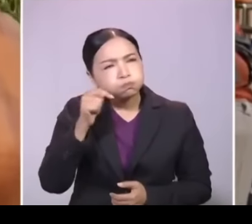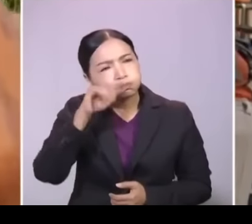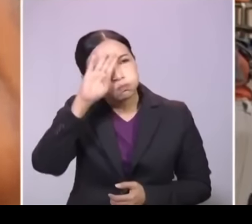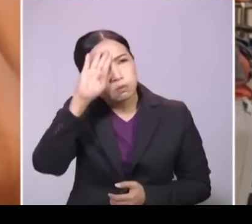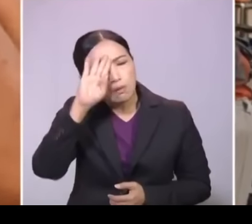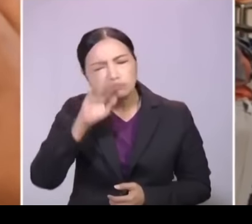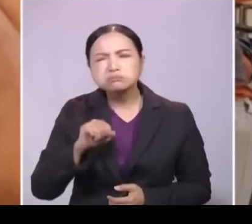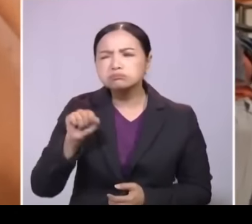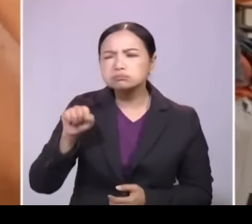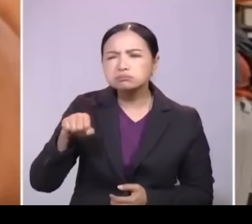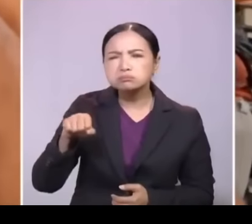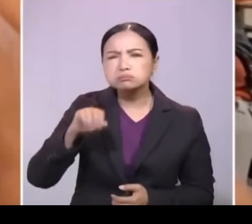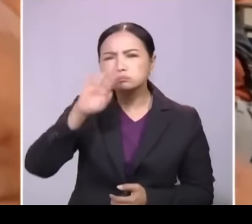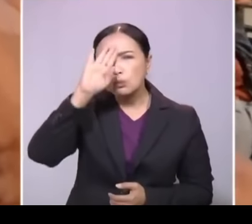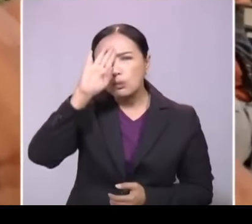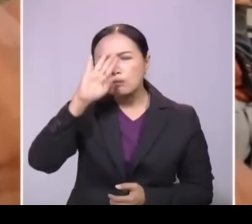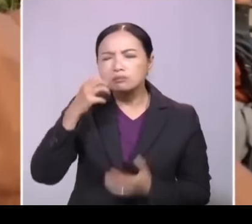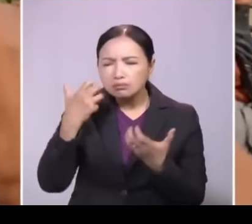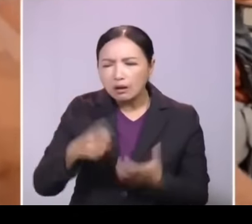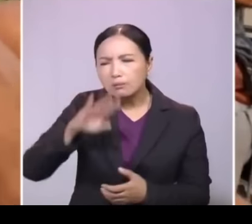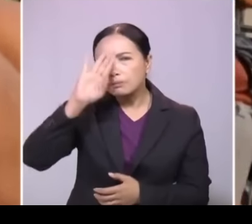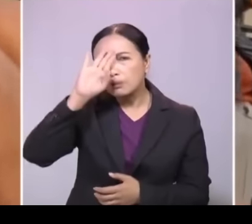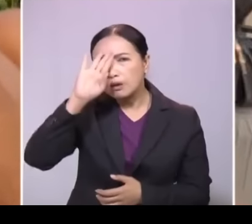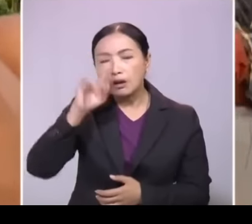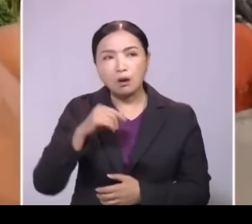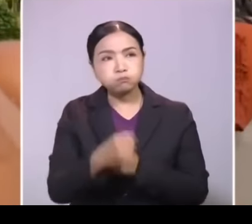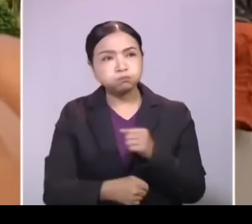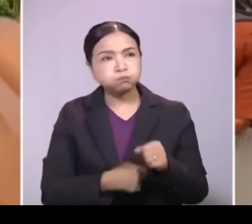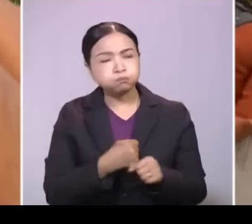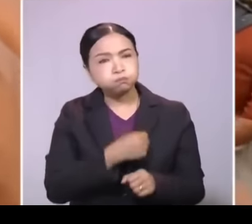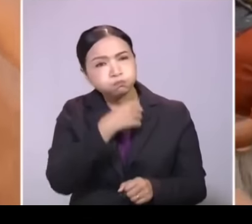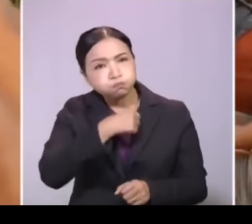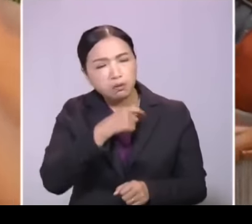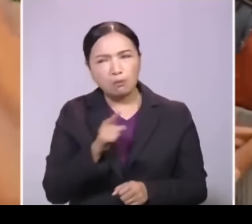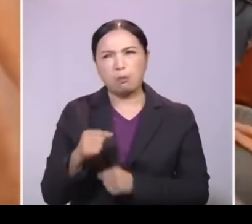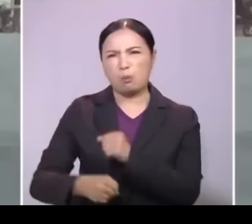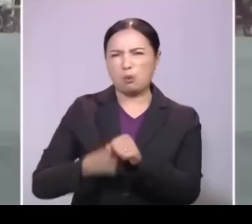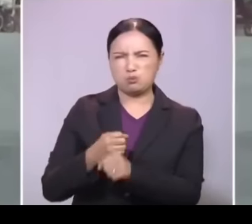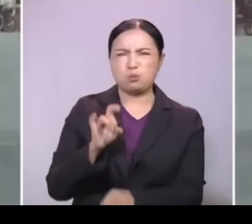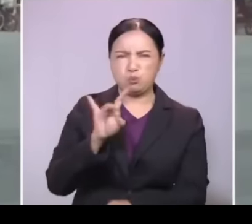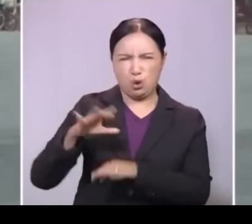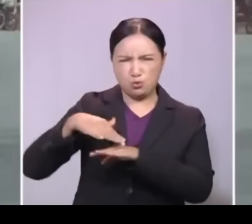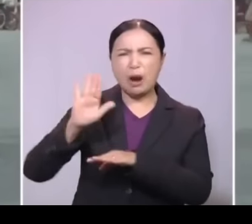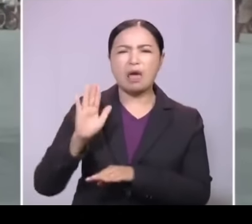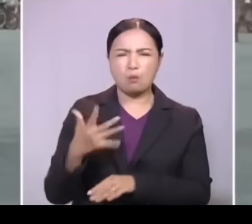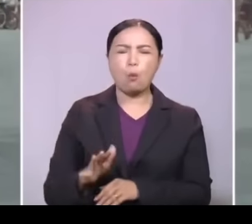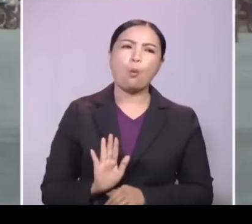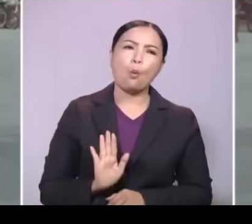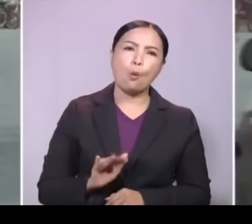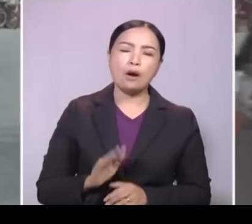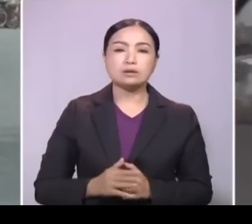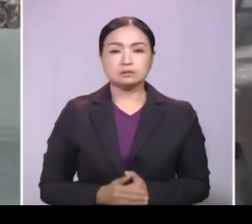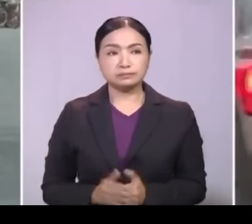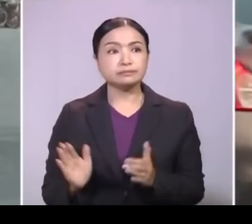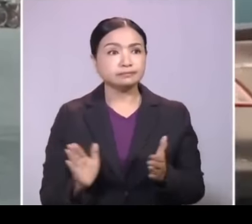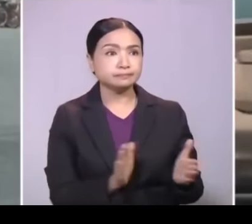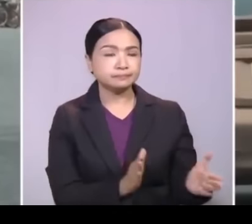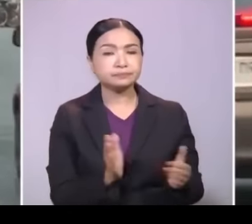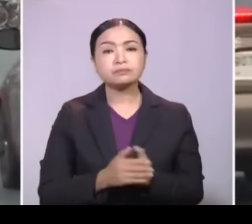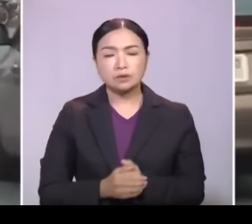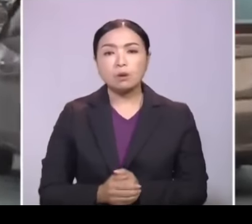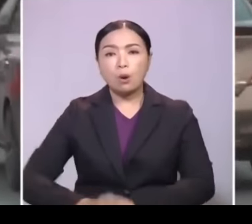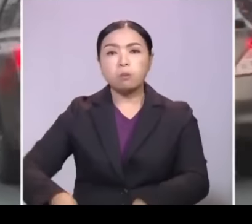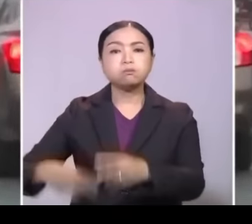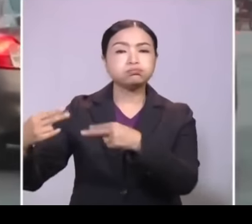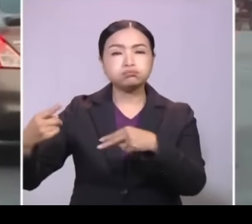ช่ครับเป็นอาการหนัก อายุเยอะยังครับ ร้อยกว่าปีแล้วครับ ขณะที่ผู้หนีภัยจากการสู้รบที่ทะลักเข้